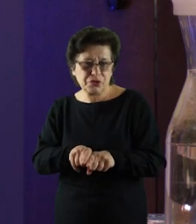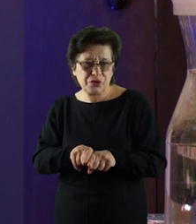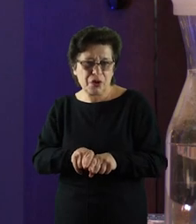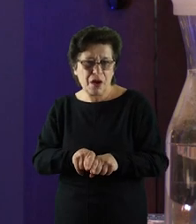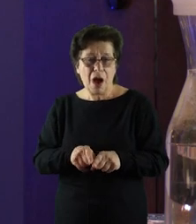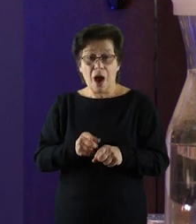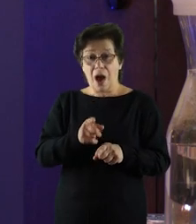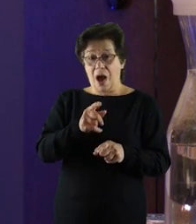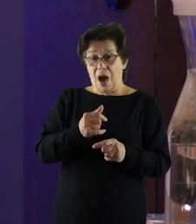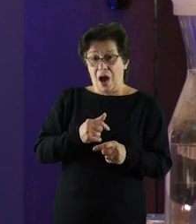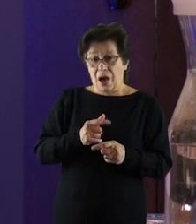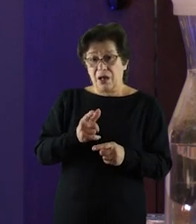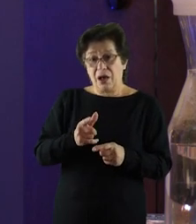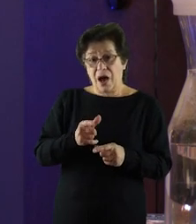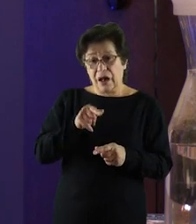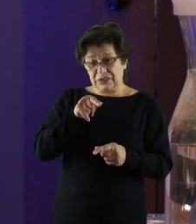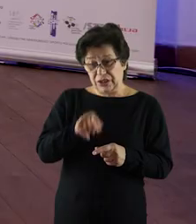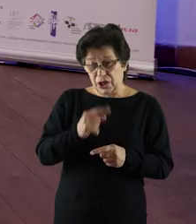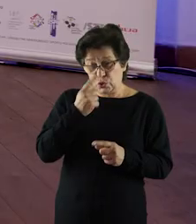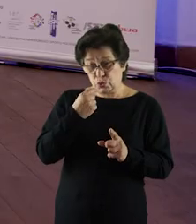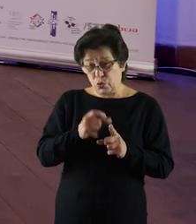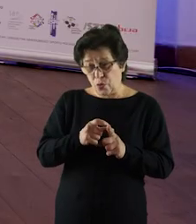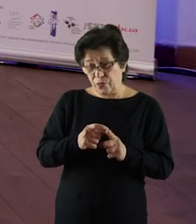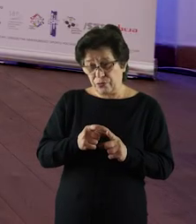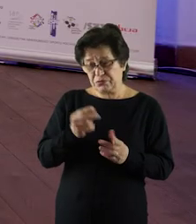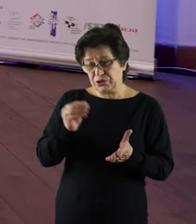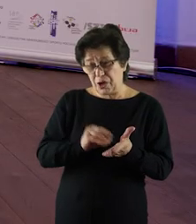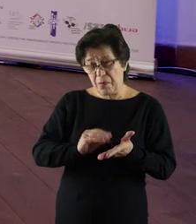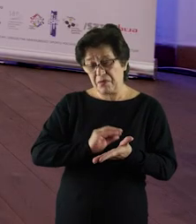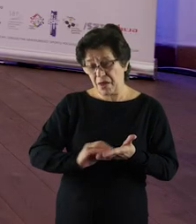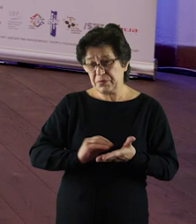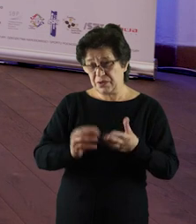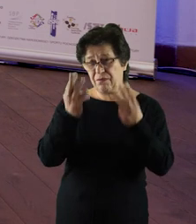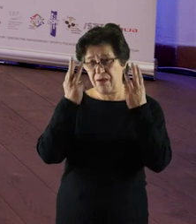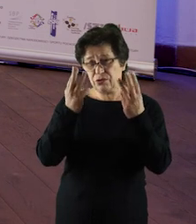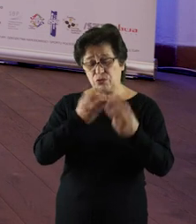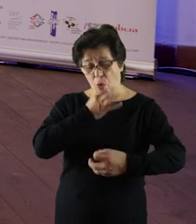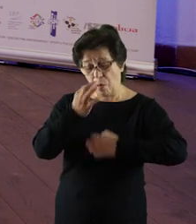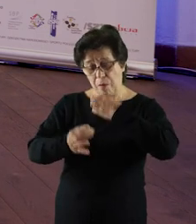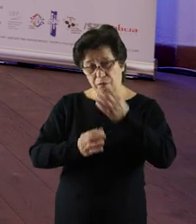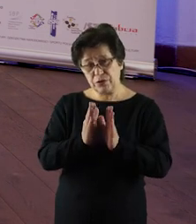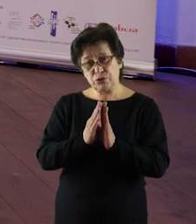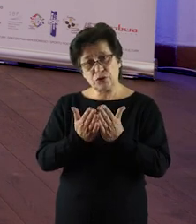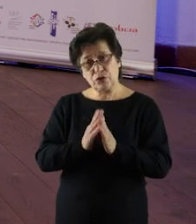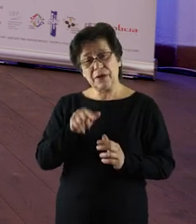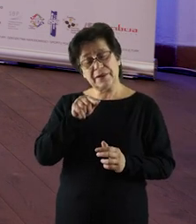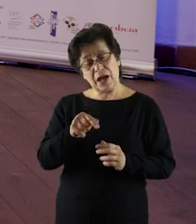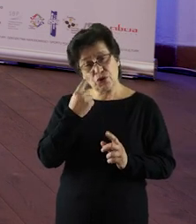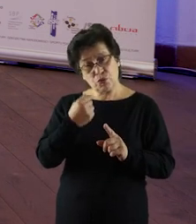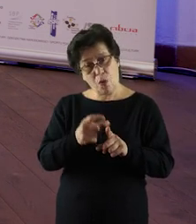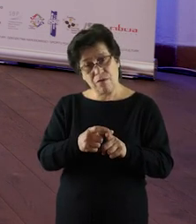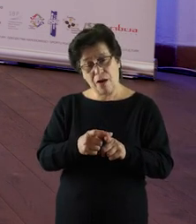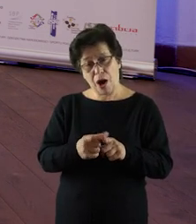wyłącznie z tych, których używamy, napisać taką ważną opowieść? Chyba nie. Nie, te słowa,